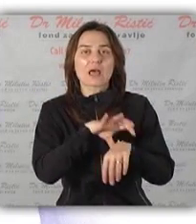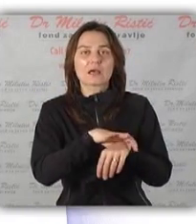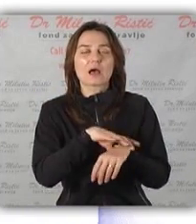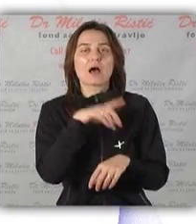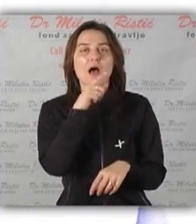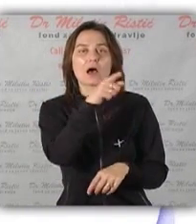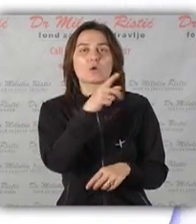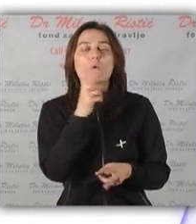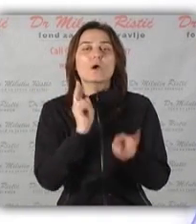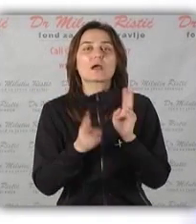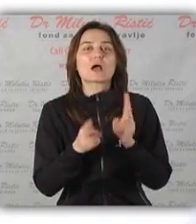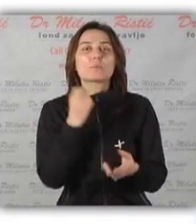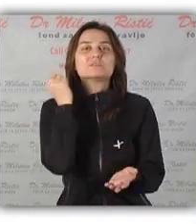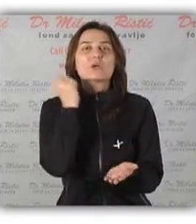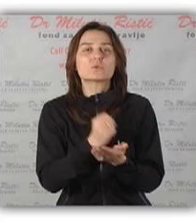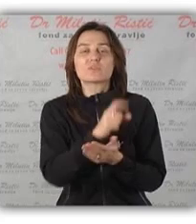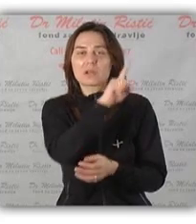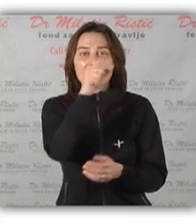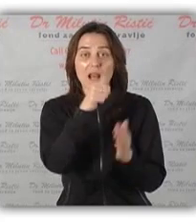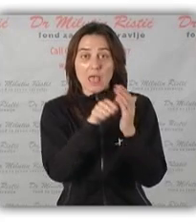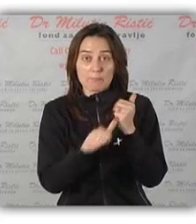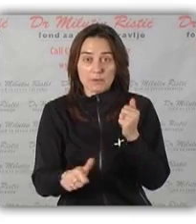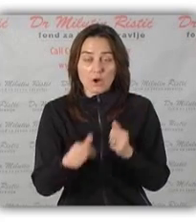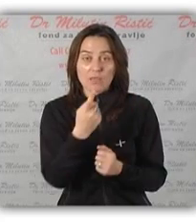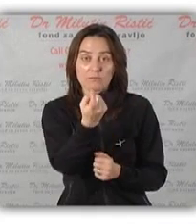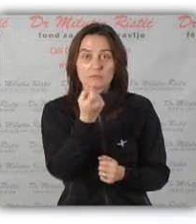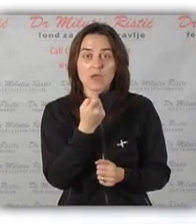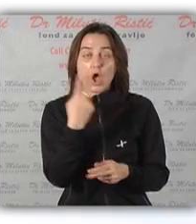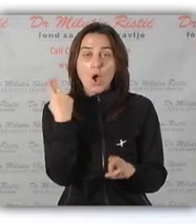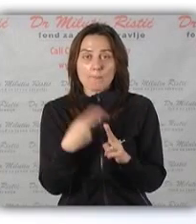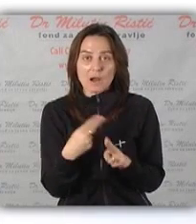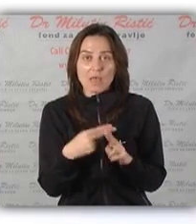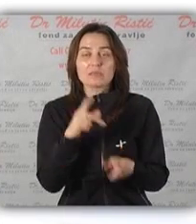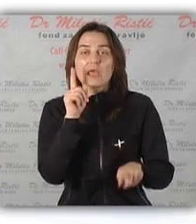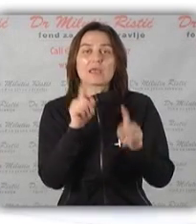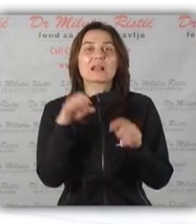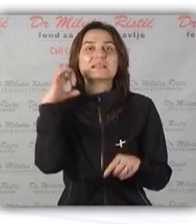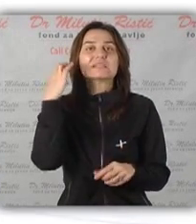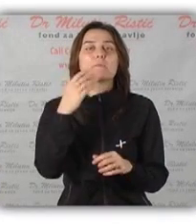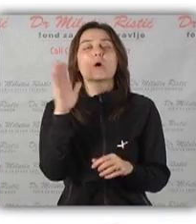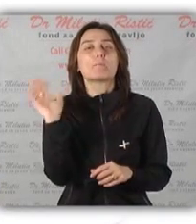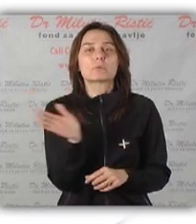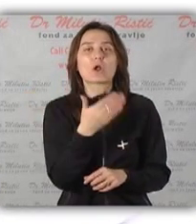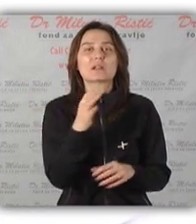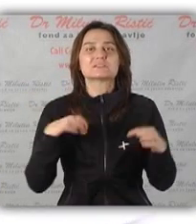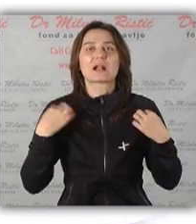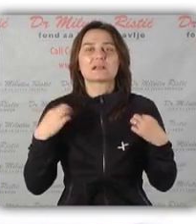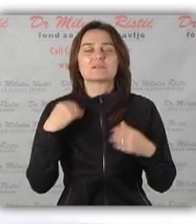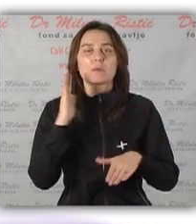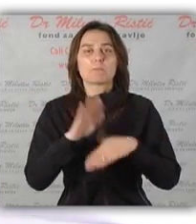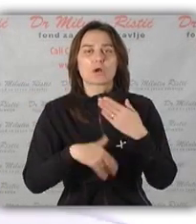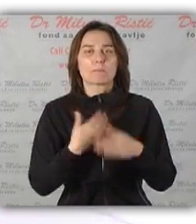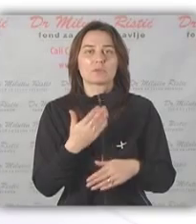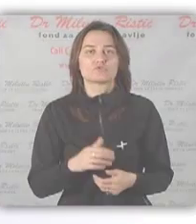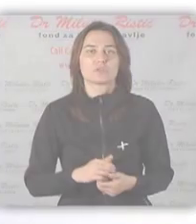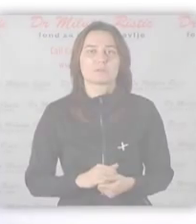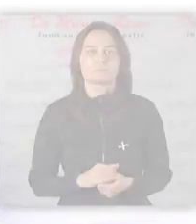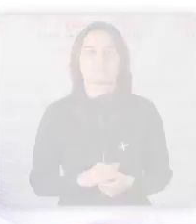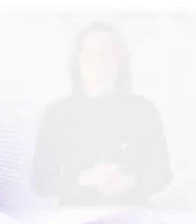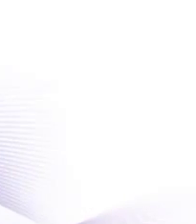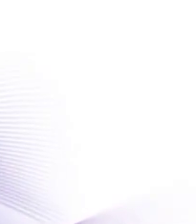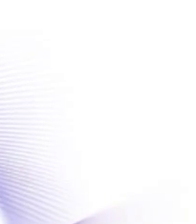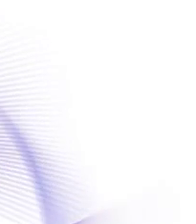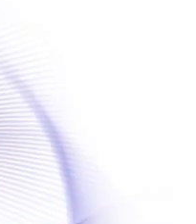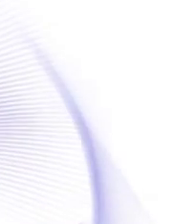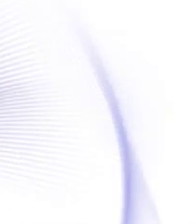lekaru, gastroenterologu, kako bi se utvrdilo da li je proliv simptom oboljenja ili samo prolazni zdravstveni poremećaj.